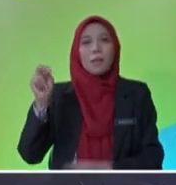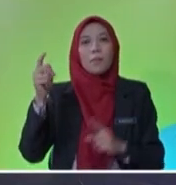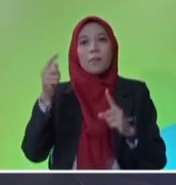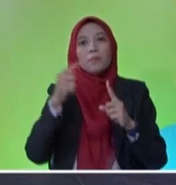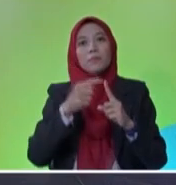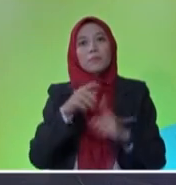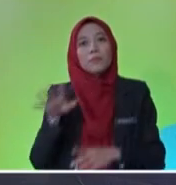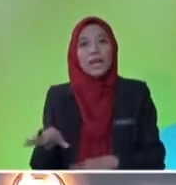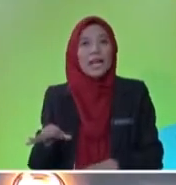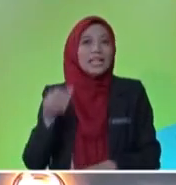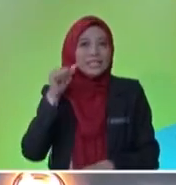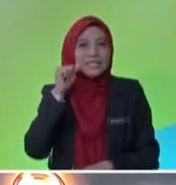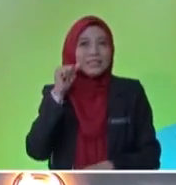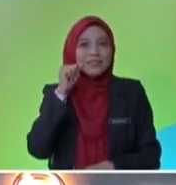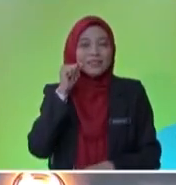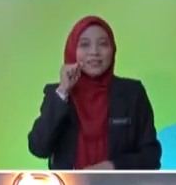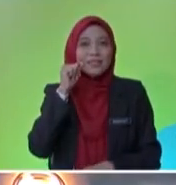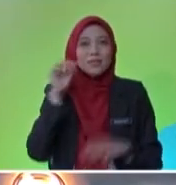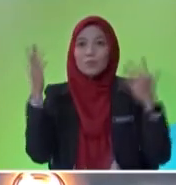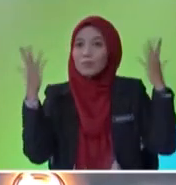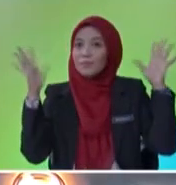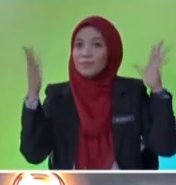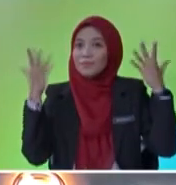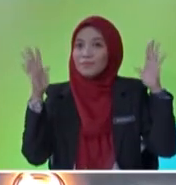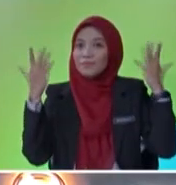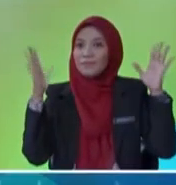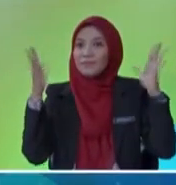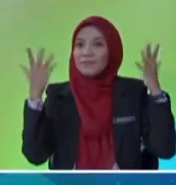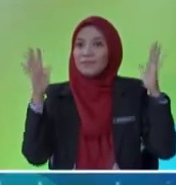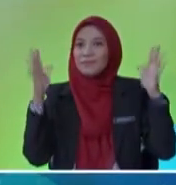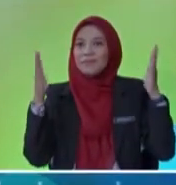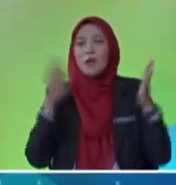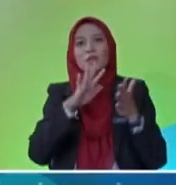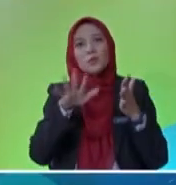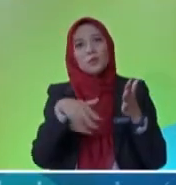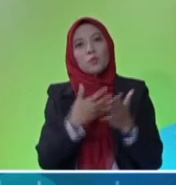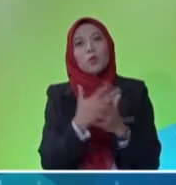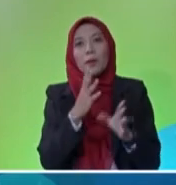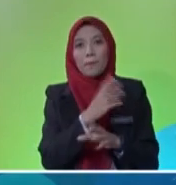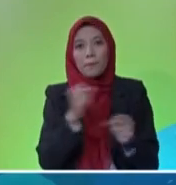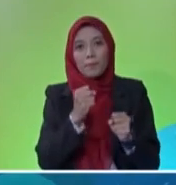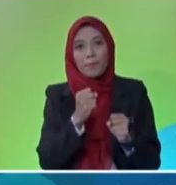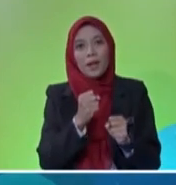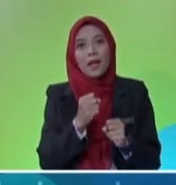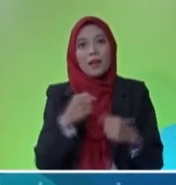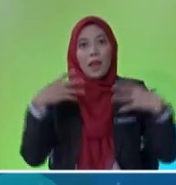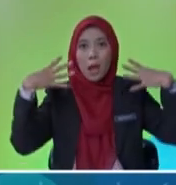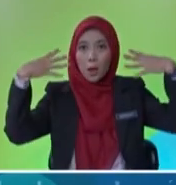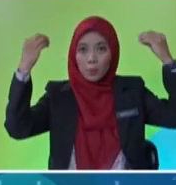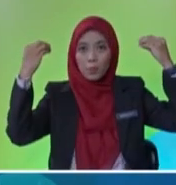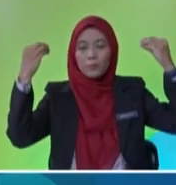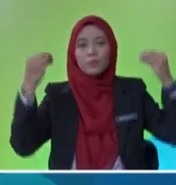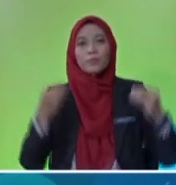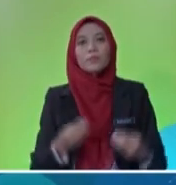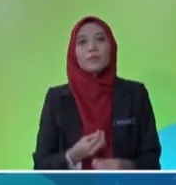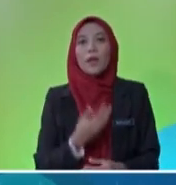Alyssa baila kuotanya semua dapat ganjaran yay by